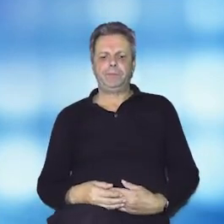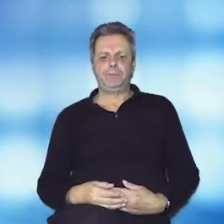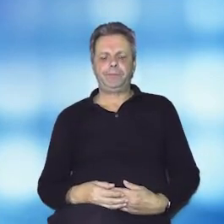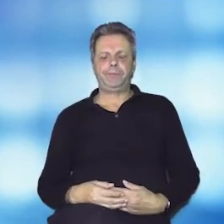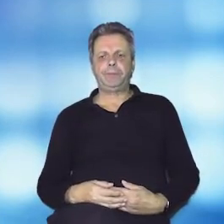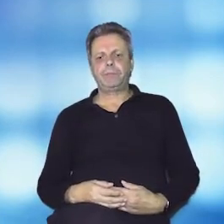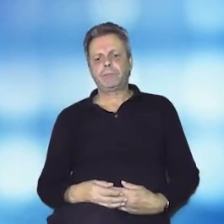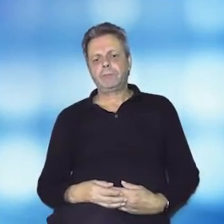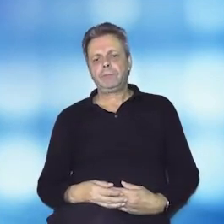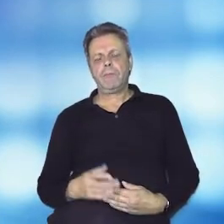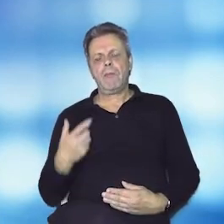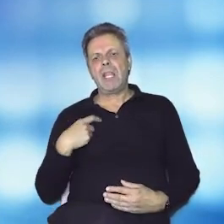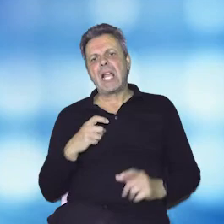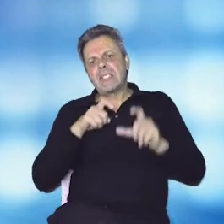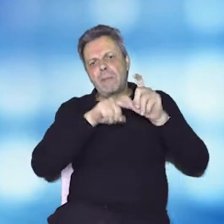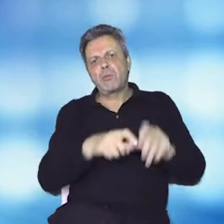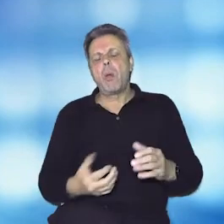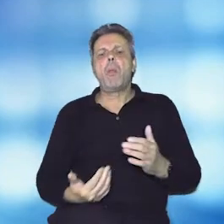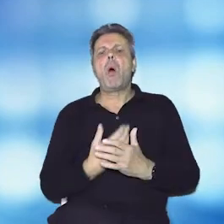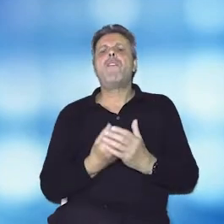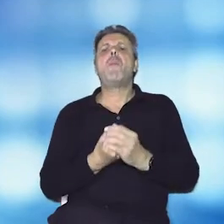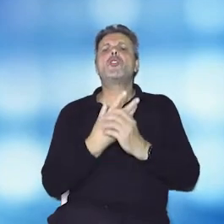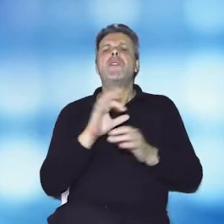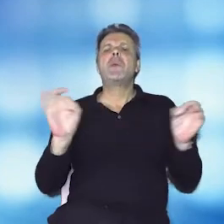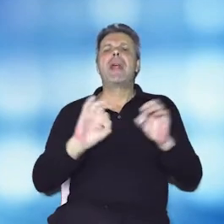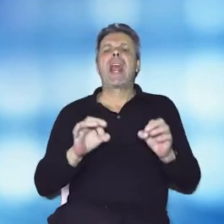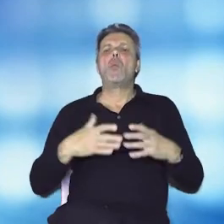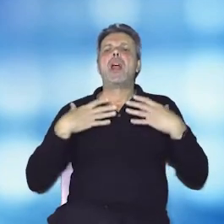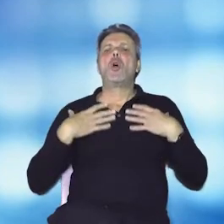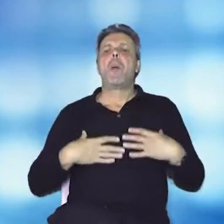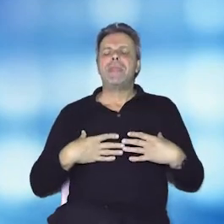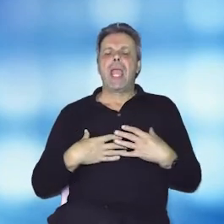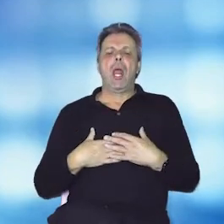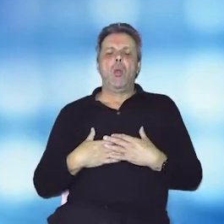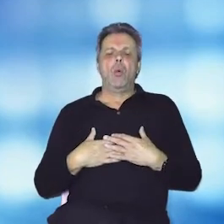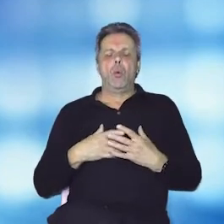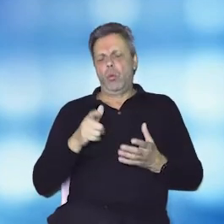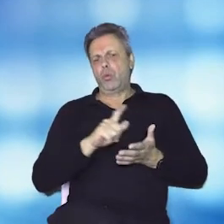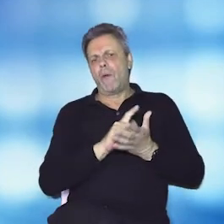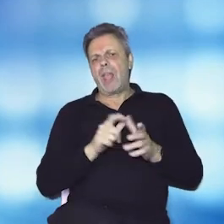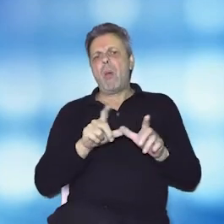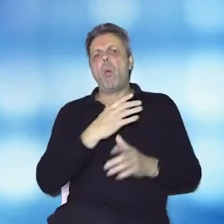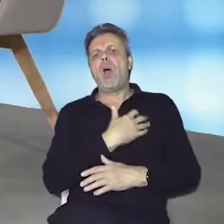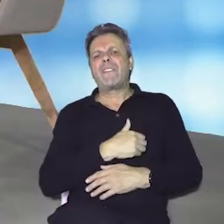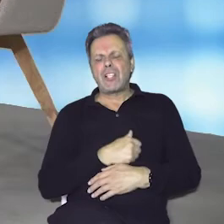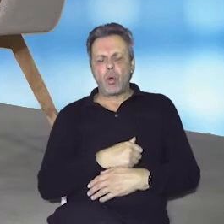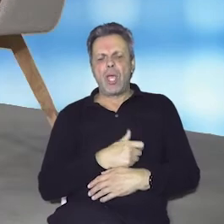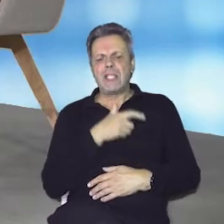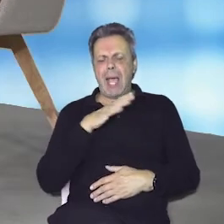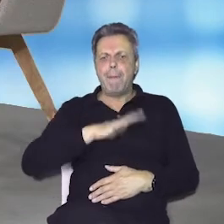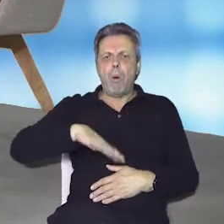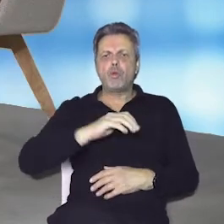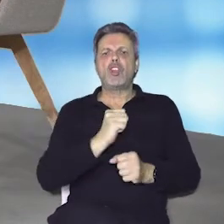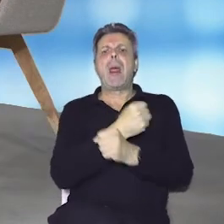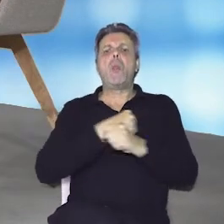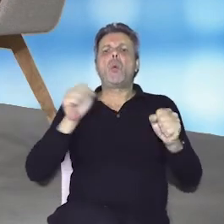se pridružio novo osnovanom regulatornom tijelu u to vrijeme u Republici Hrvatskoj za područje